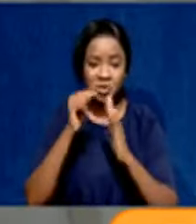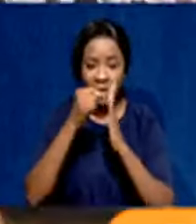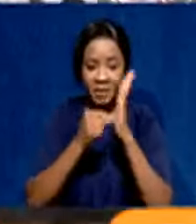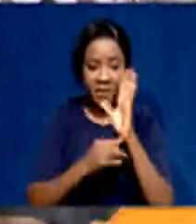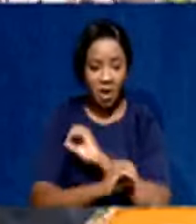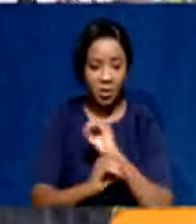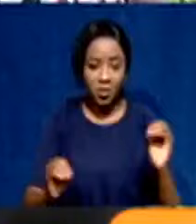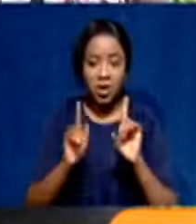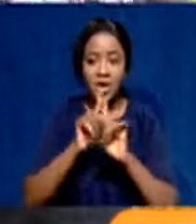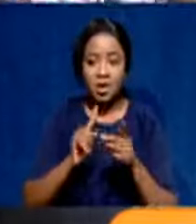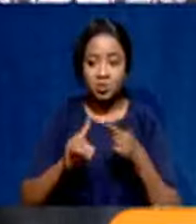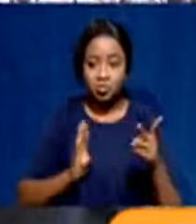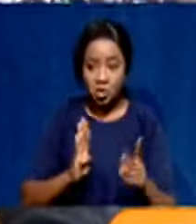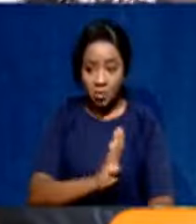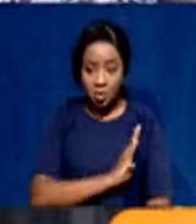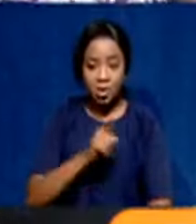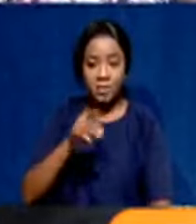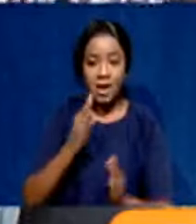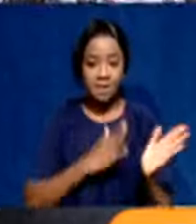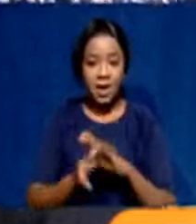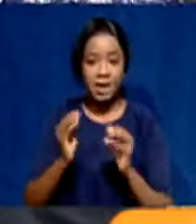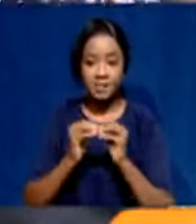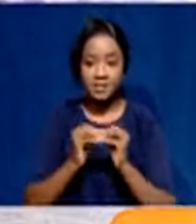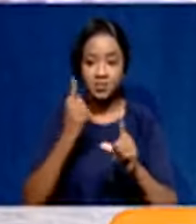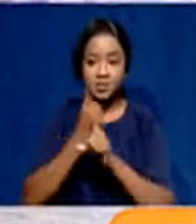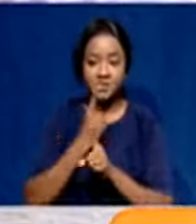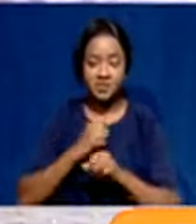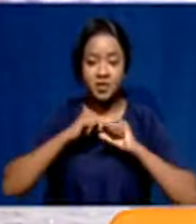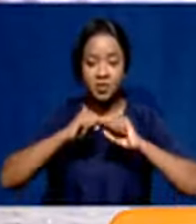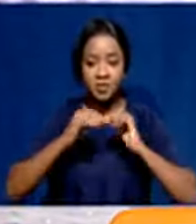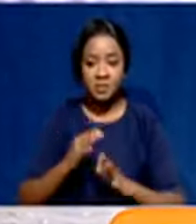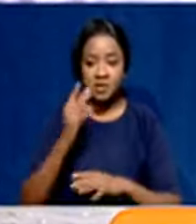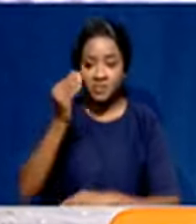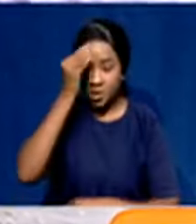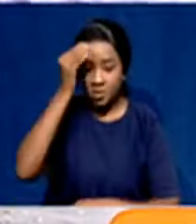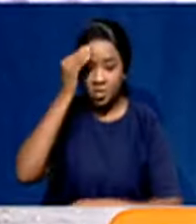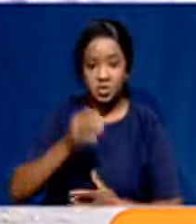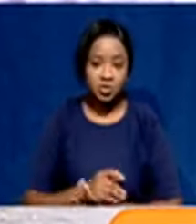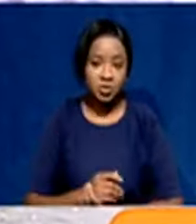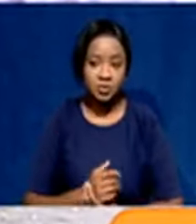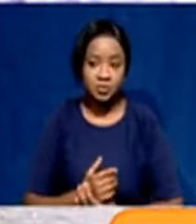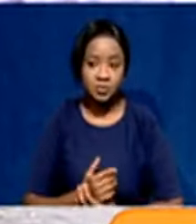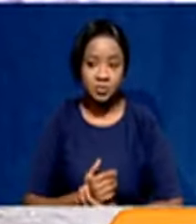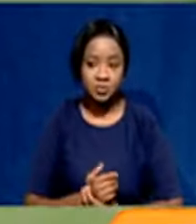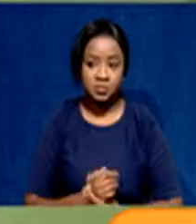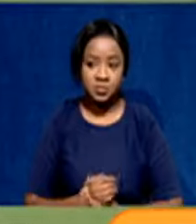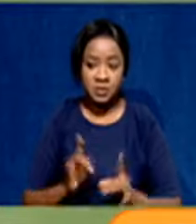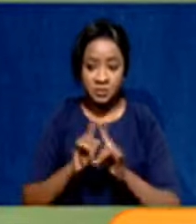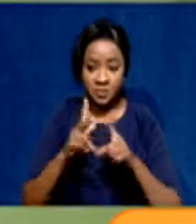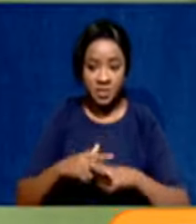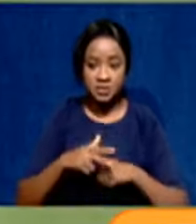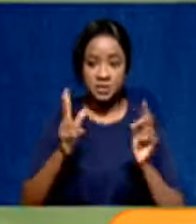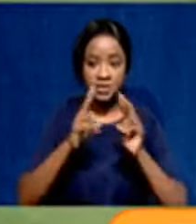bodi ya usami wakifanya muto na mafa waku wa wizara ya elimu ambo pia wanz